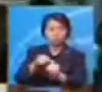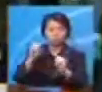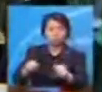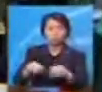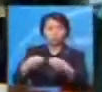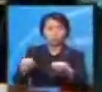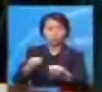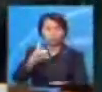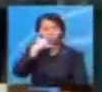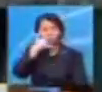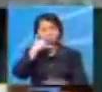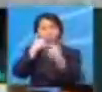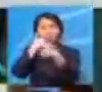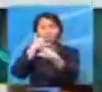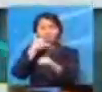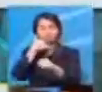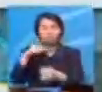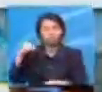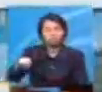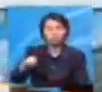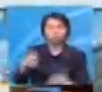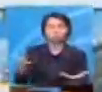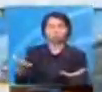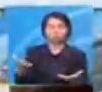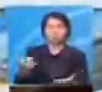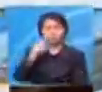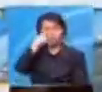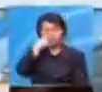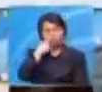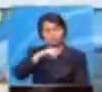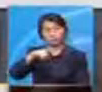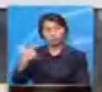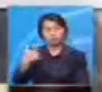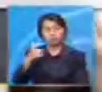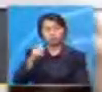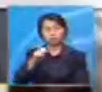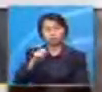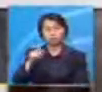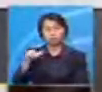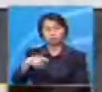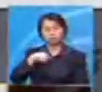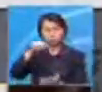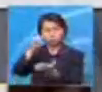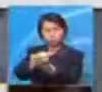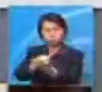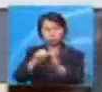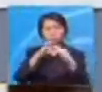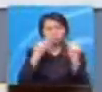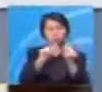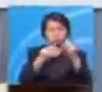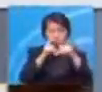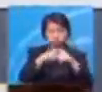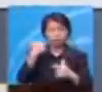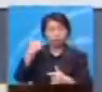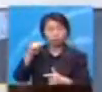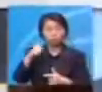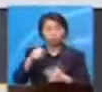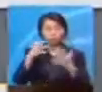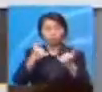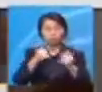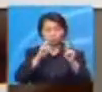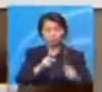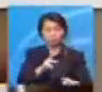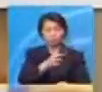diberi tak dapat Selain itu anasu katanya sedih dengan berita macam ni saya dah Tempah tiket untuk tigaili bulan 10 ini cadangan saya pihak